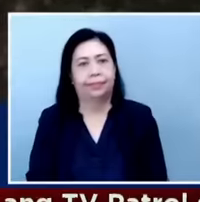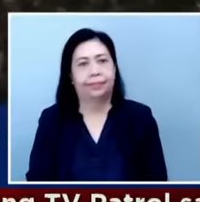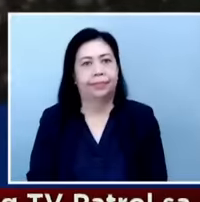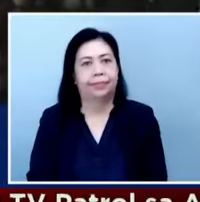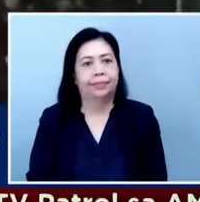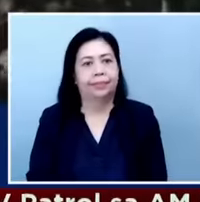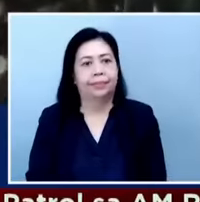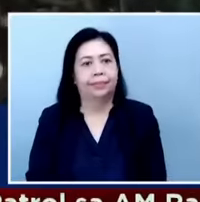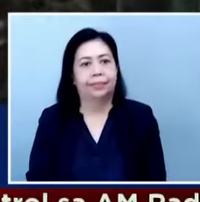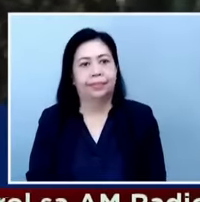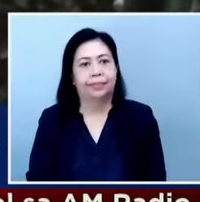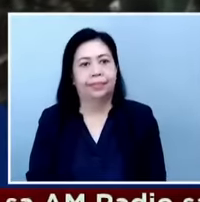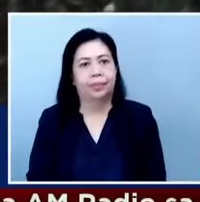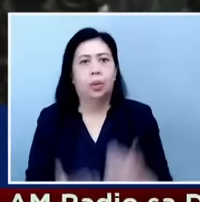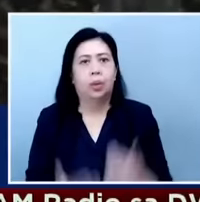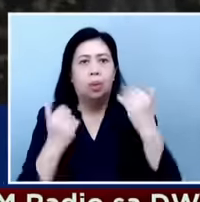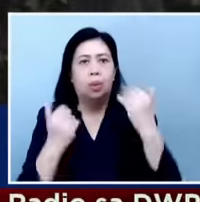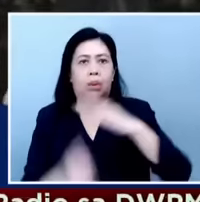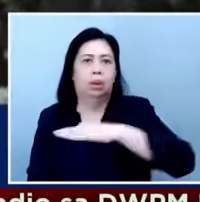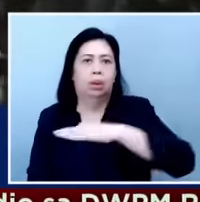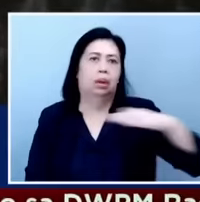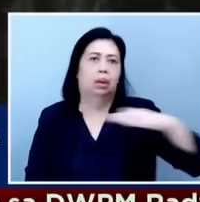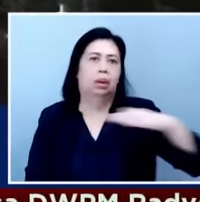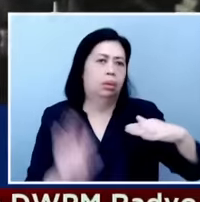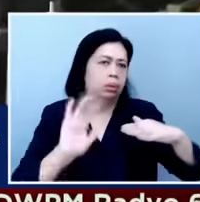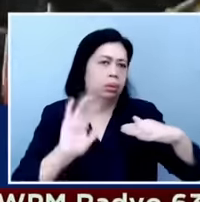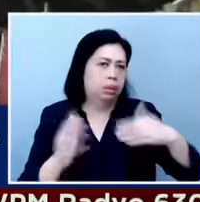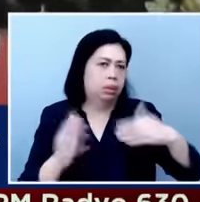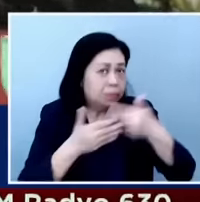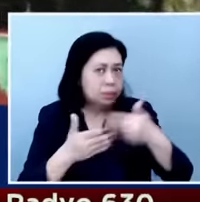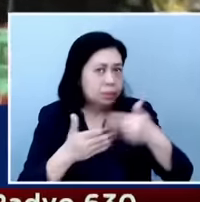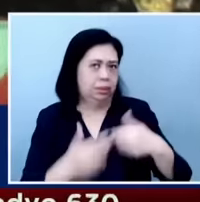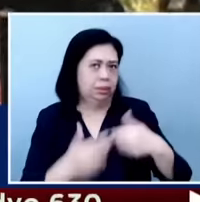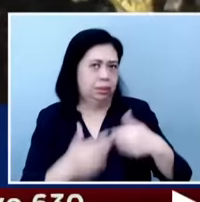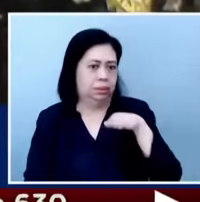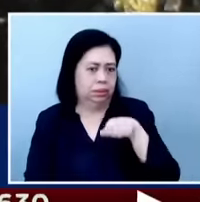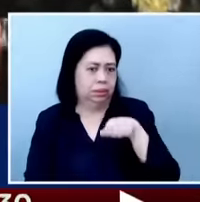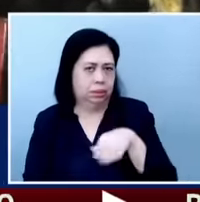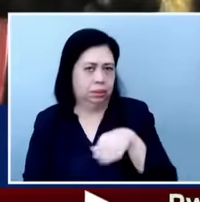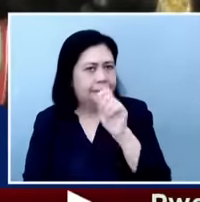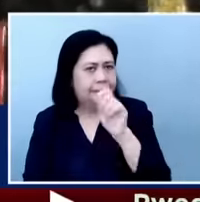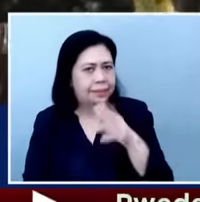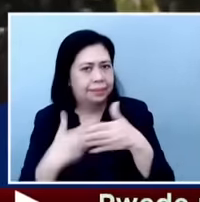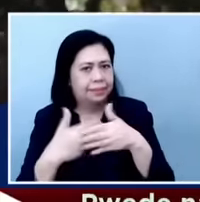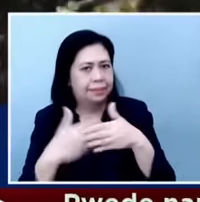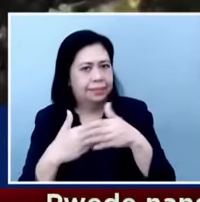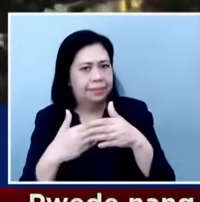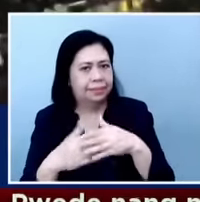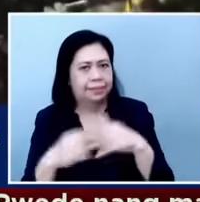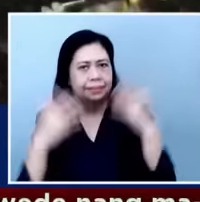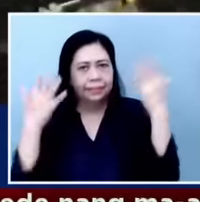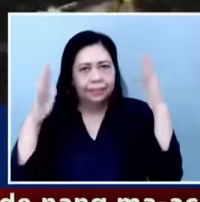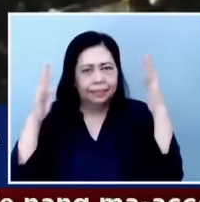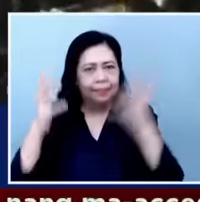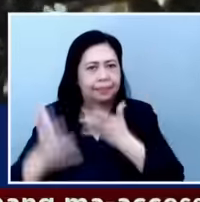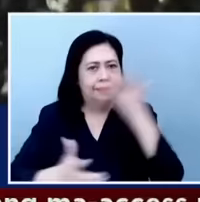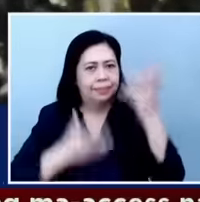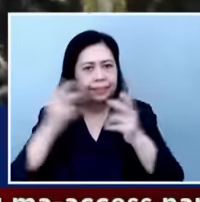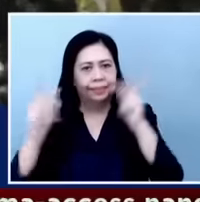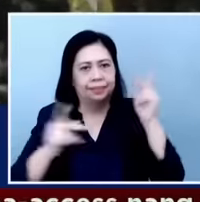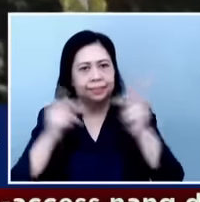Huwag sana umatras ito ay ilang metro na lamang. 10 metro na lamang ang layo ng papalakpakan po at nagsisigawan ng mga